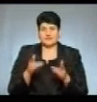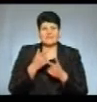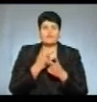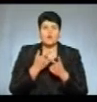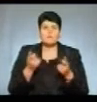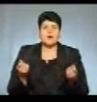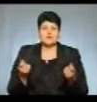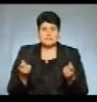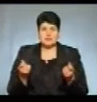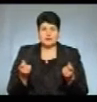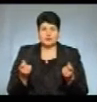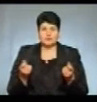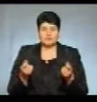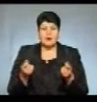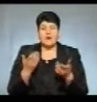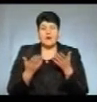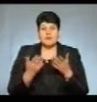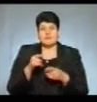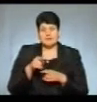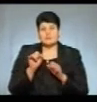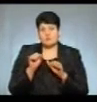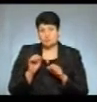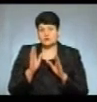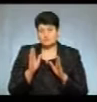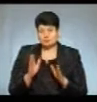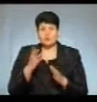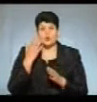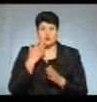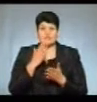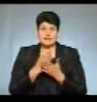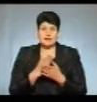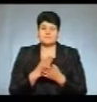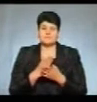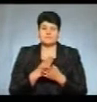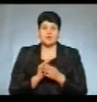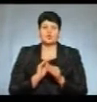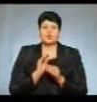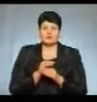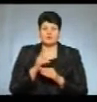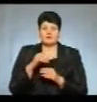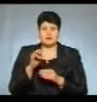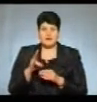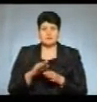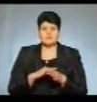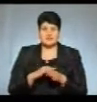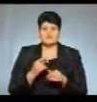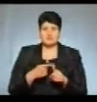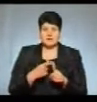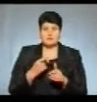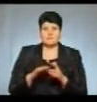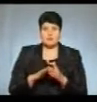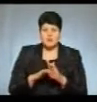інформацією цими даними, але він може бути вже коли є повністю додаткові дані, тобто прізвищем по батькові, це вже